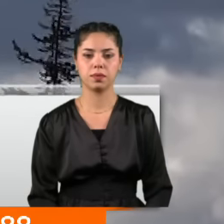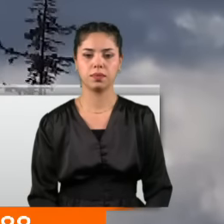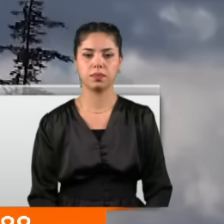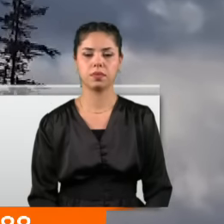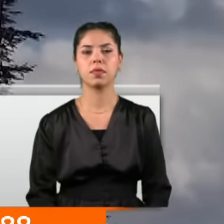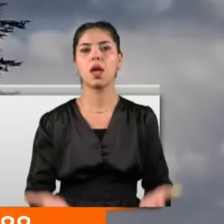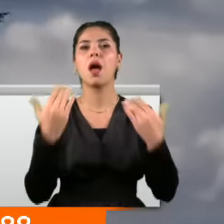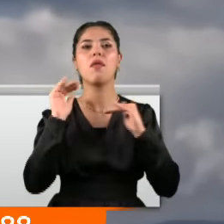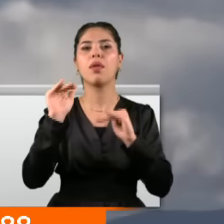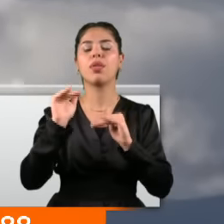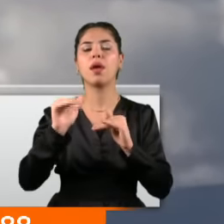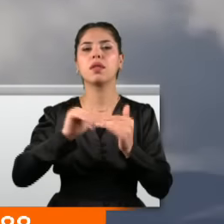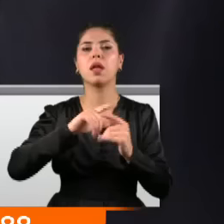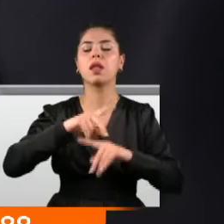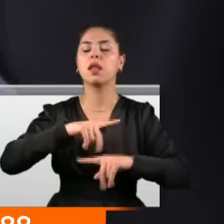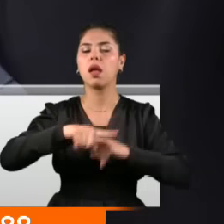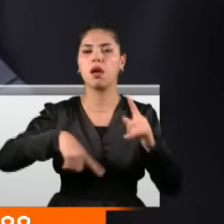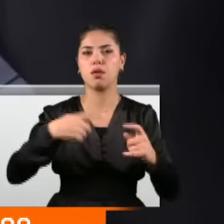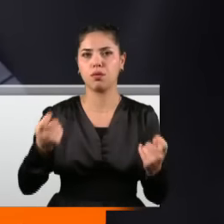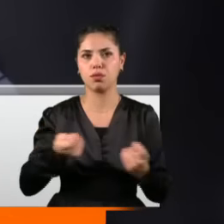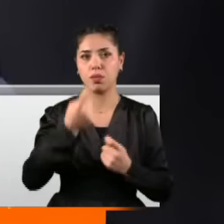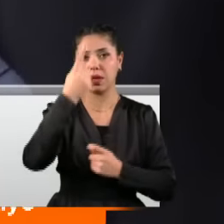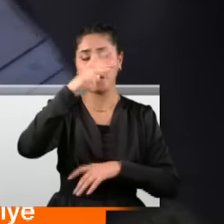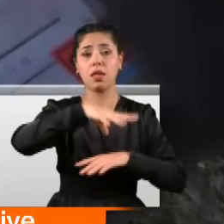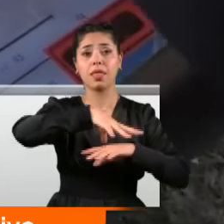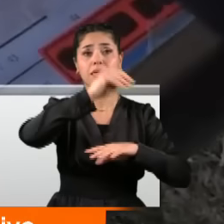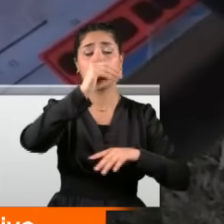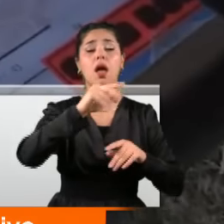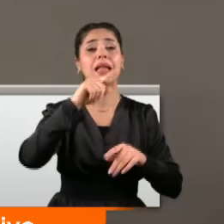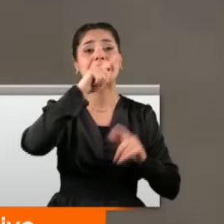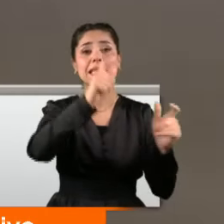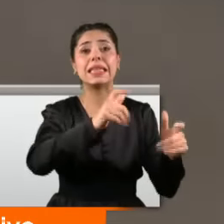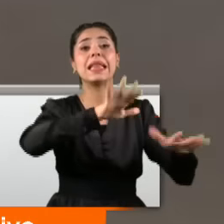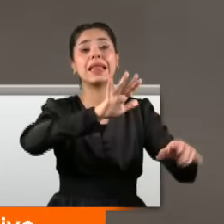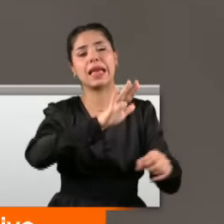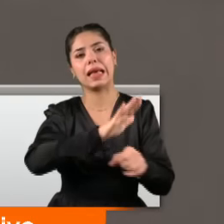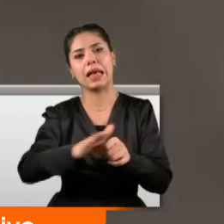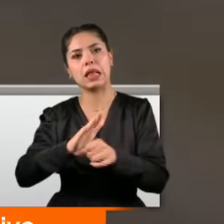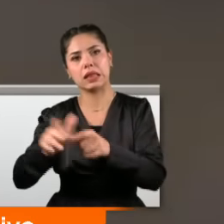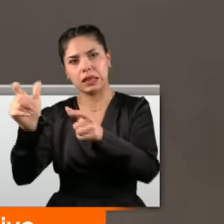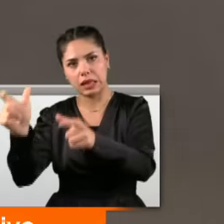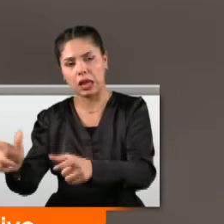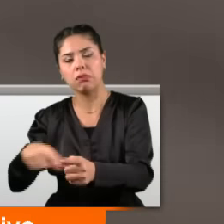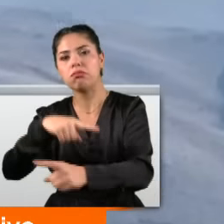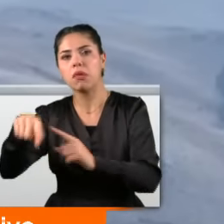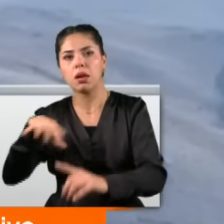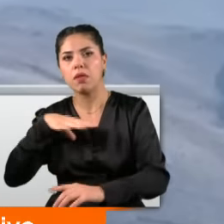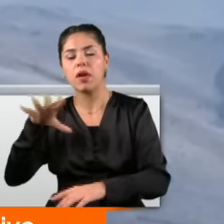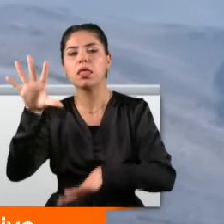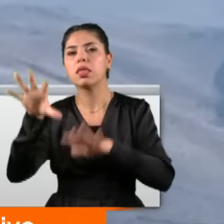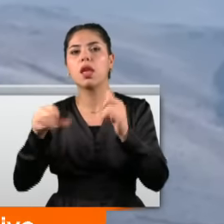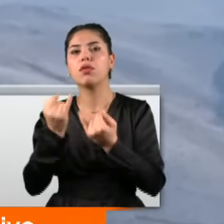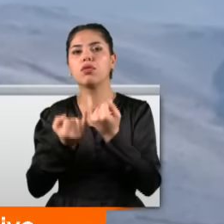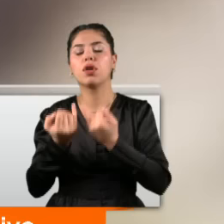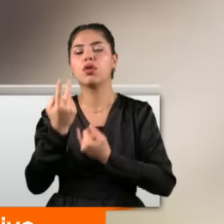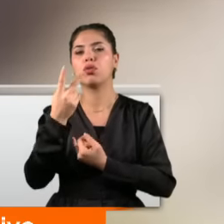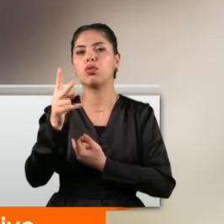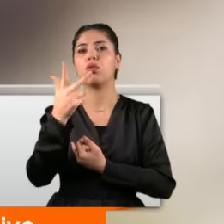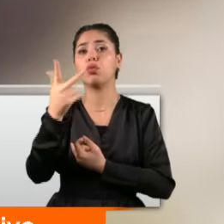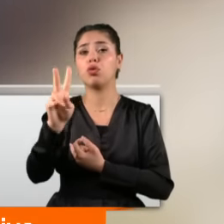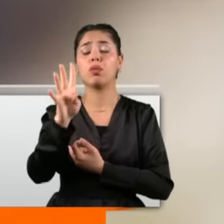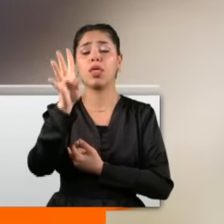Hava destekli arama çalışmaları sadece dağın Niğde tarafında değil Kayseri tarafında da sürdü. Dağcı kardeşlere 3400